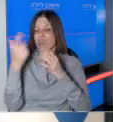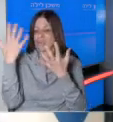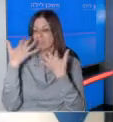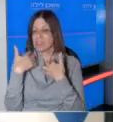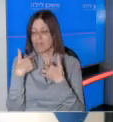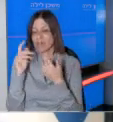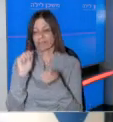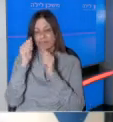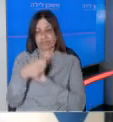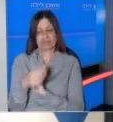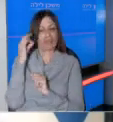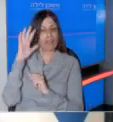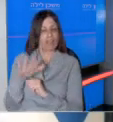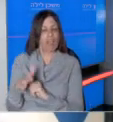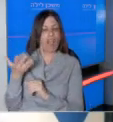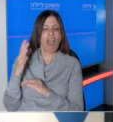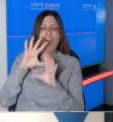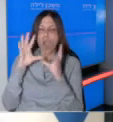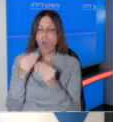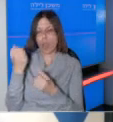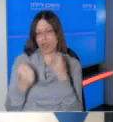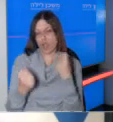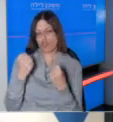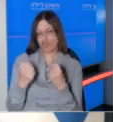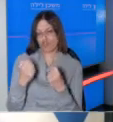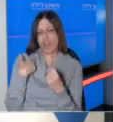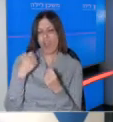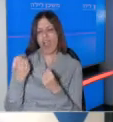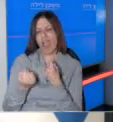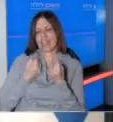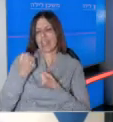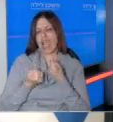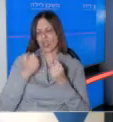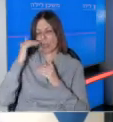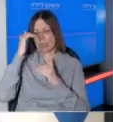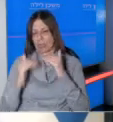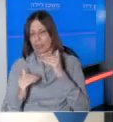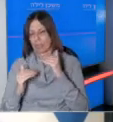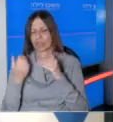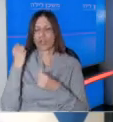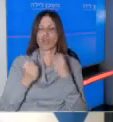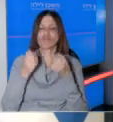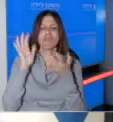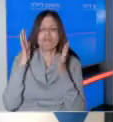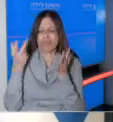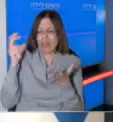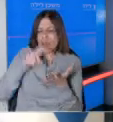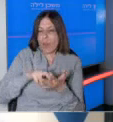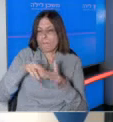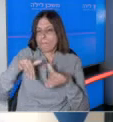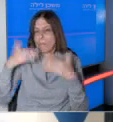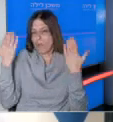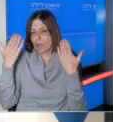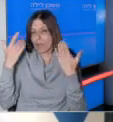היא סיפרה לנו, לילדה שהכל קשה לה. רמות האנרגיה שלה צנחו, קשה לה מאוד לקום בבוקר